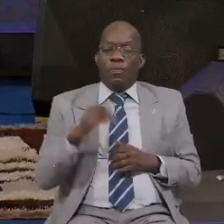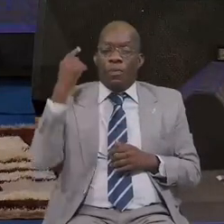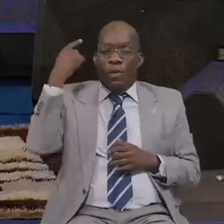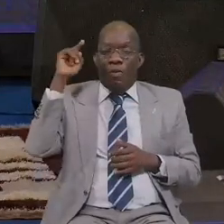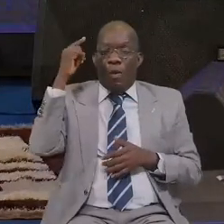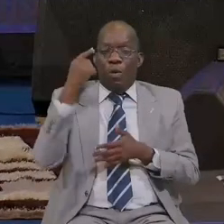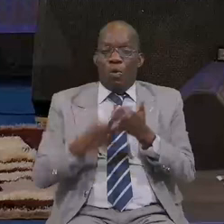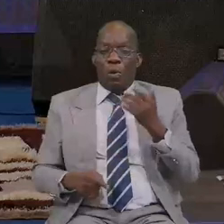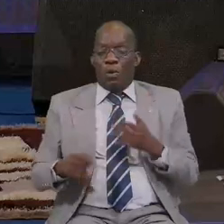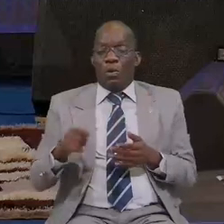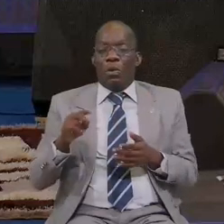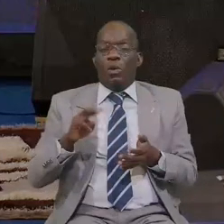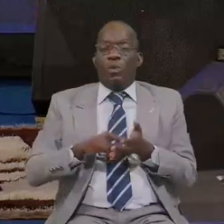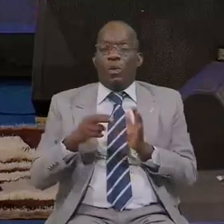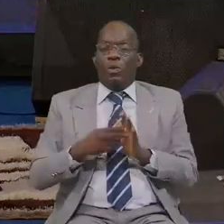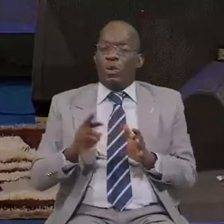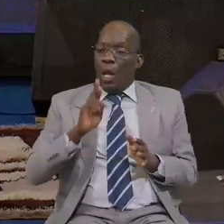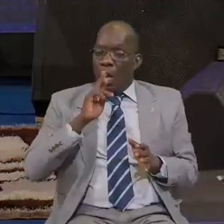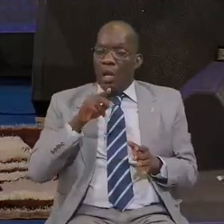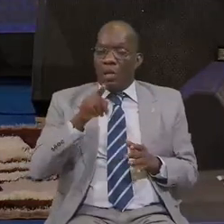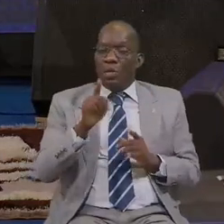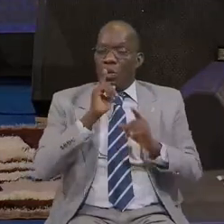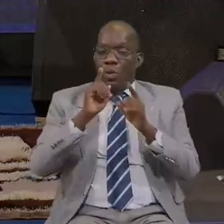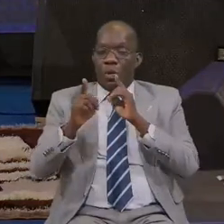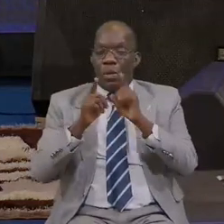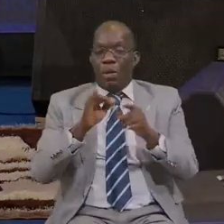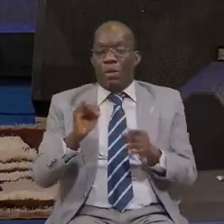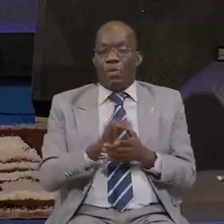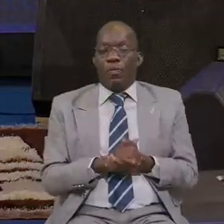Pour quel but parles-tu?